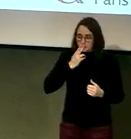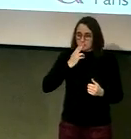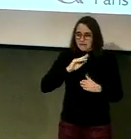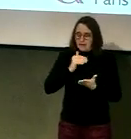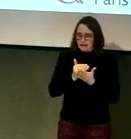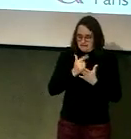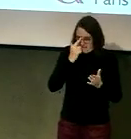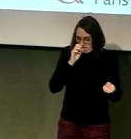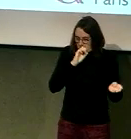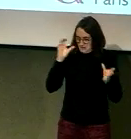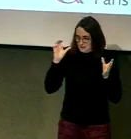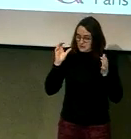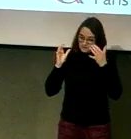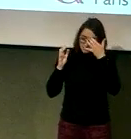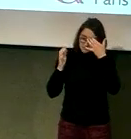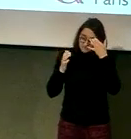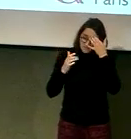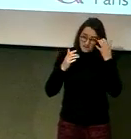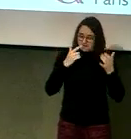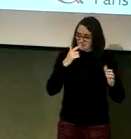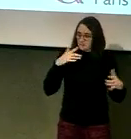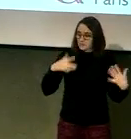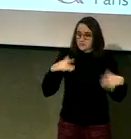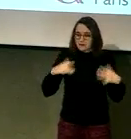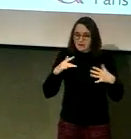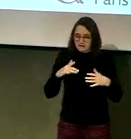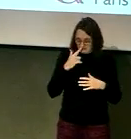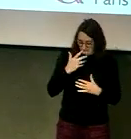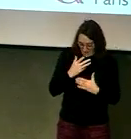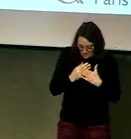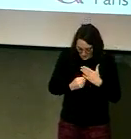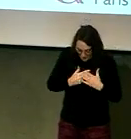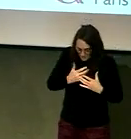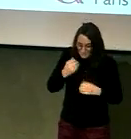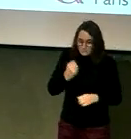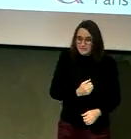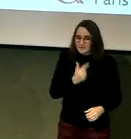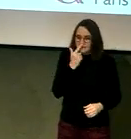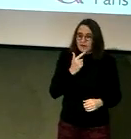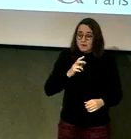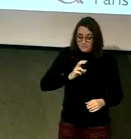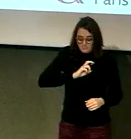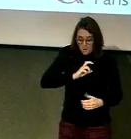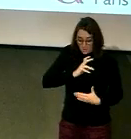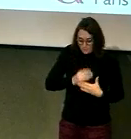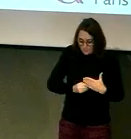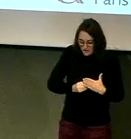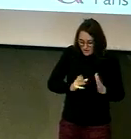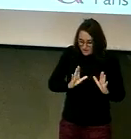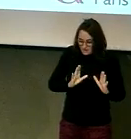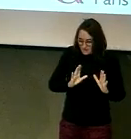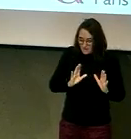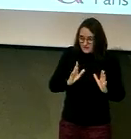un imaginaire assez riche sur les effets du manque, et déjà par peur d'avoir manque, elles ne se lancent même pas dans